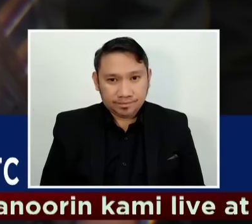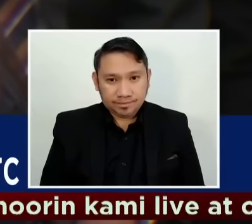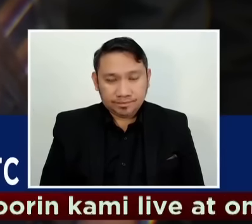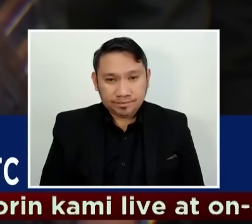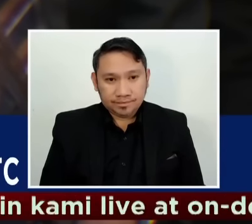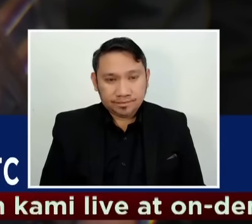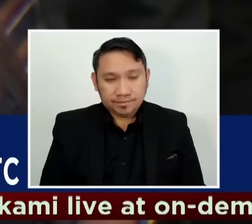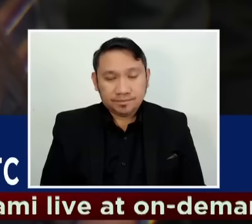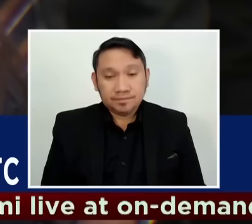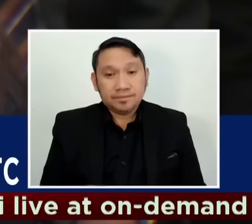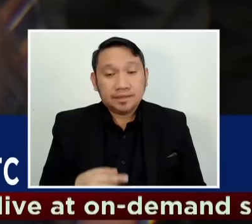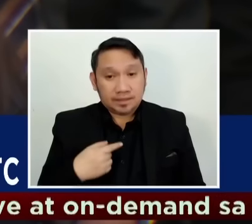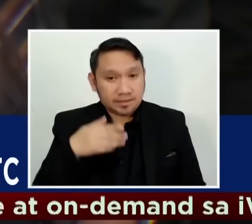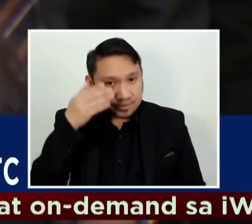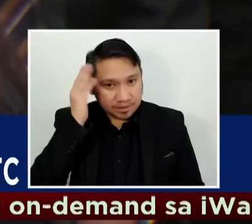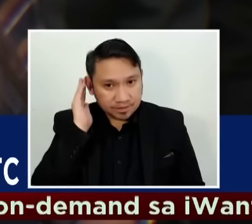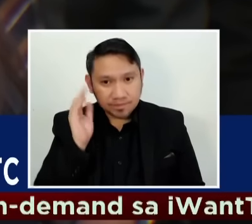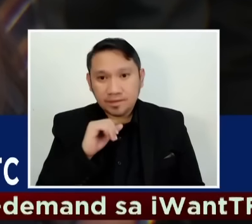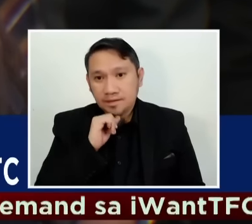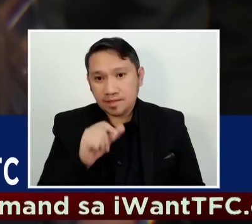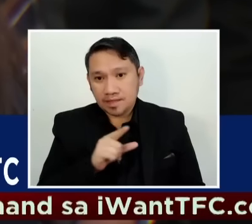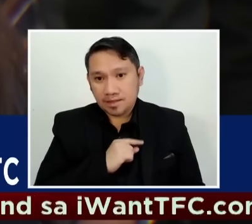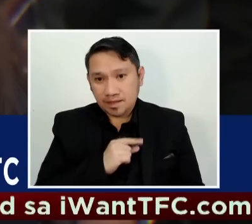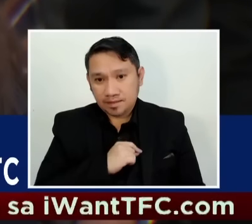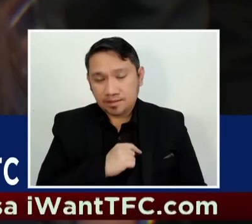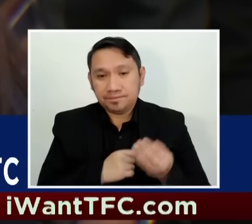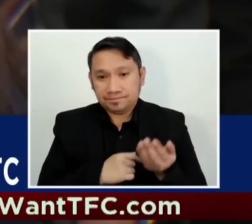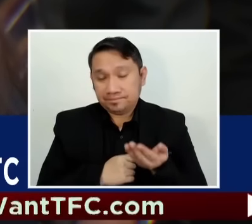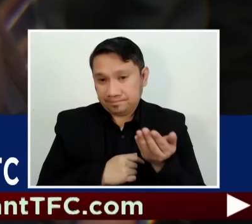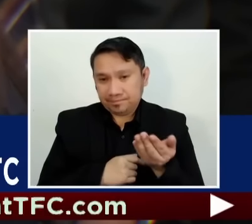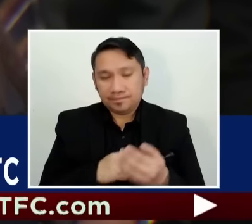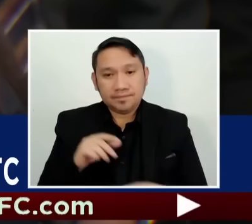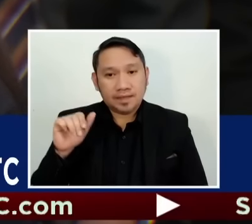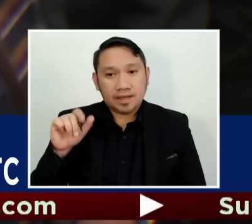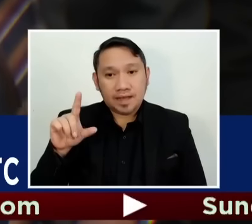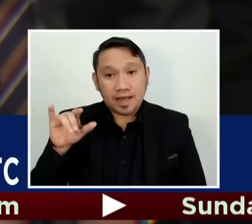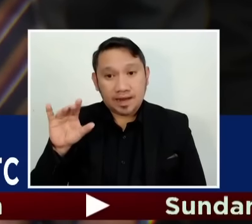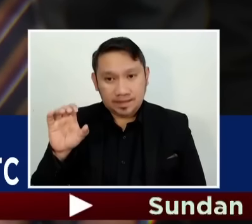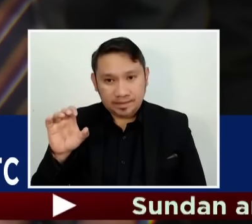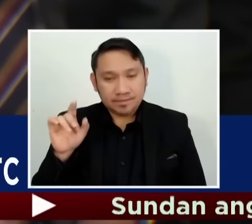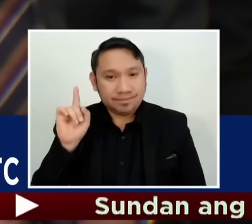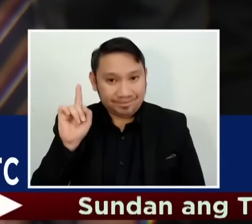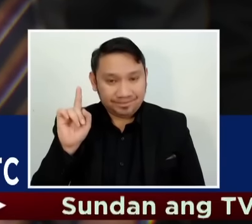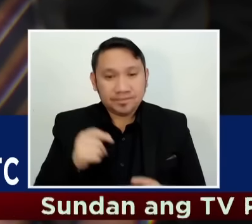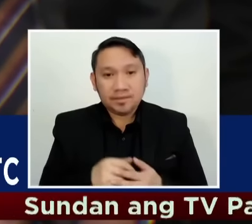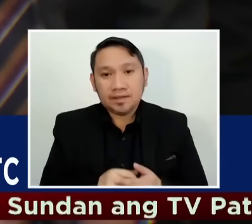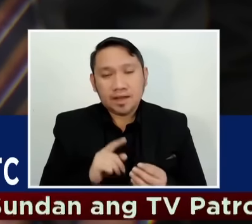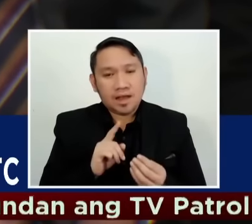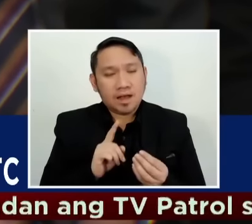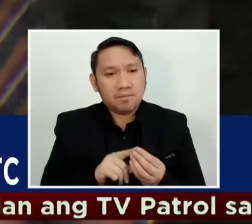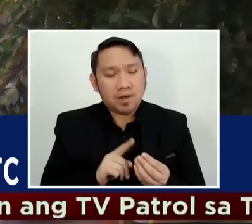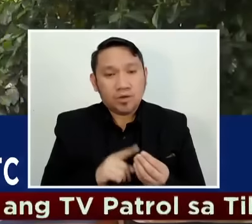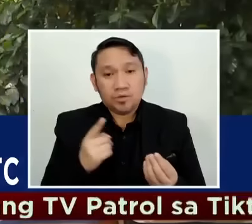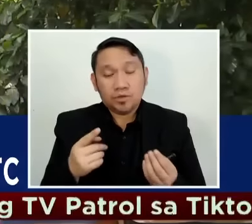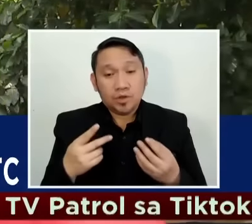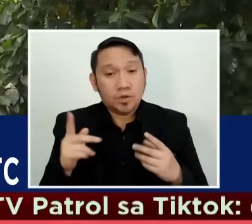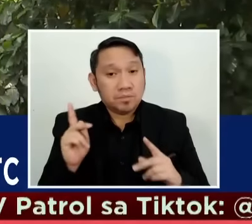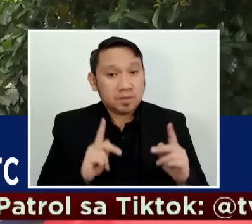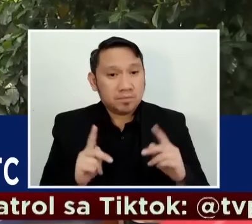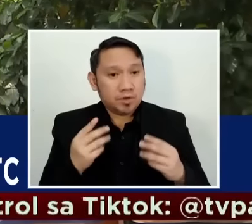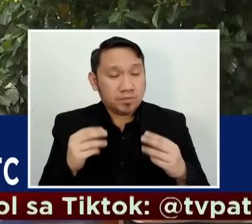Not guilty plea. Iyan ang inihain ni dating Bamban Tarlac Mayor Alice Guo para sa non-billable case ng qualified human trafficking